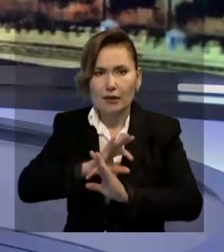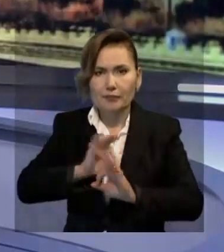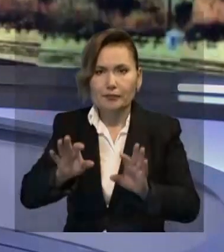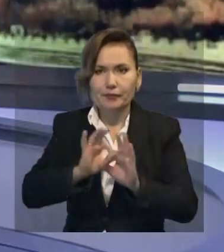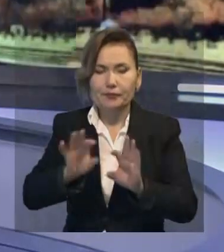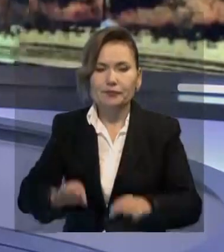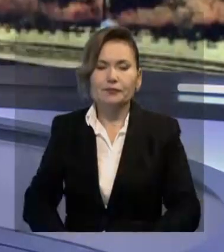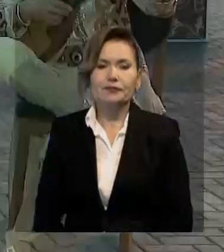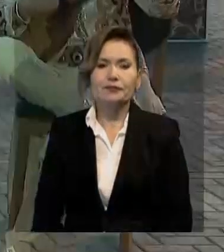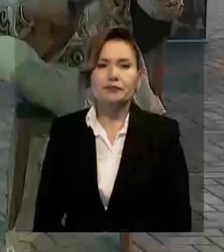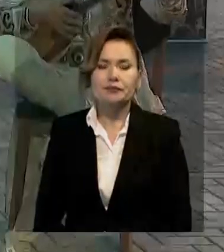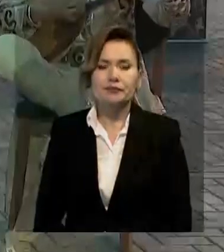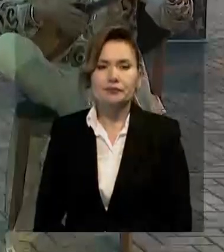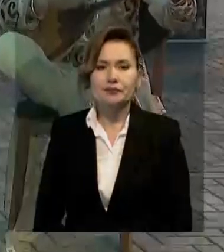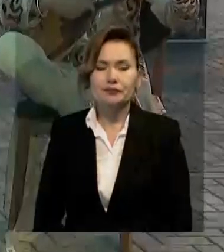жалғайды.